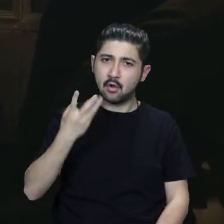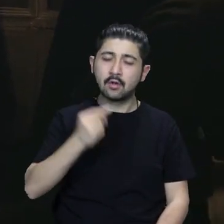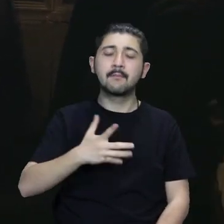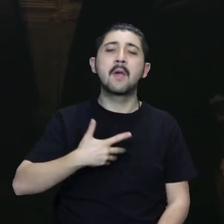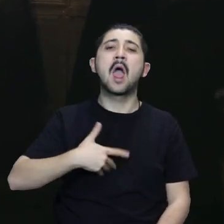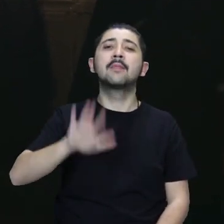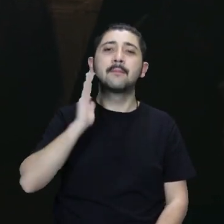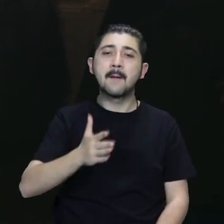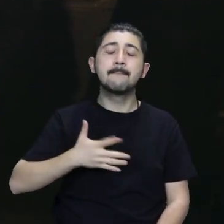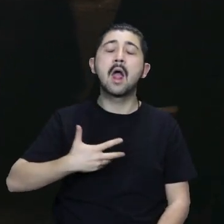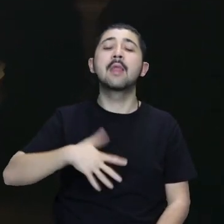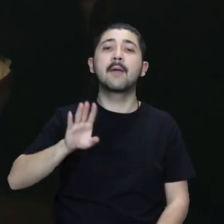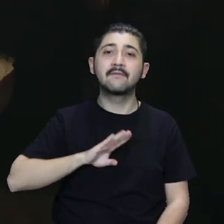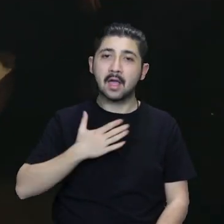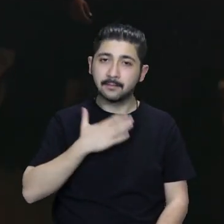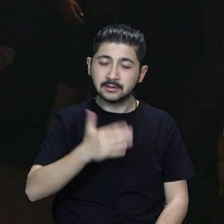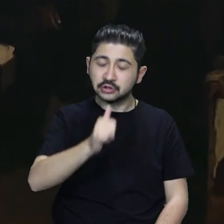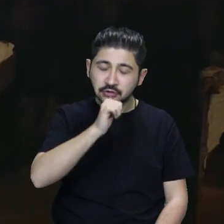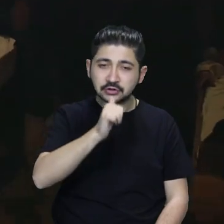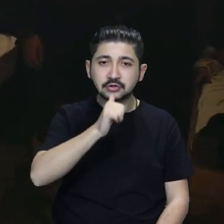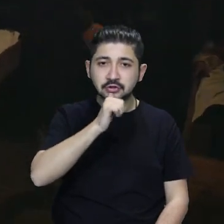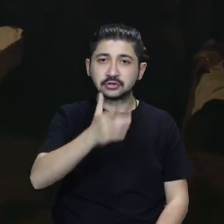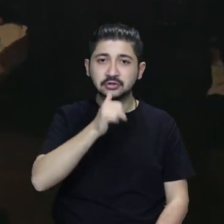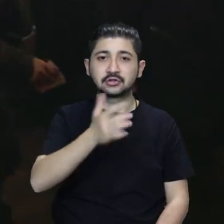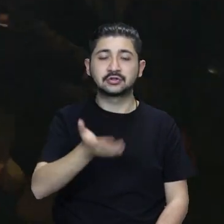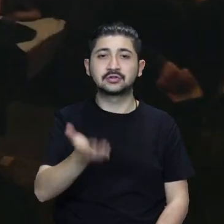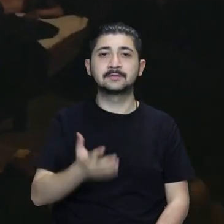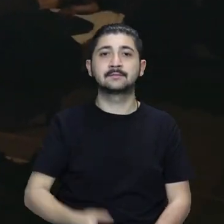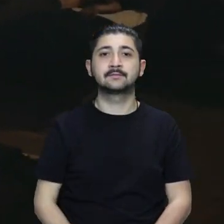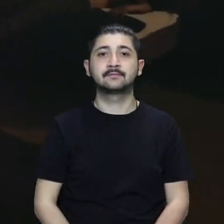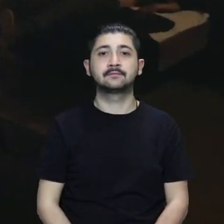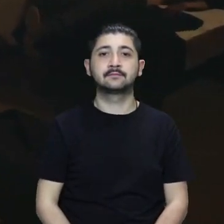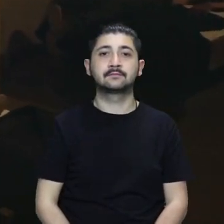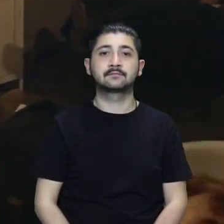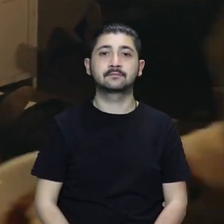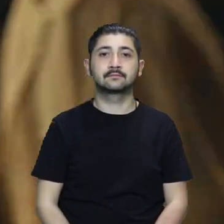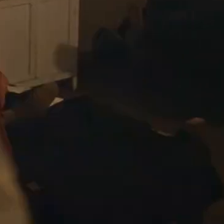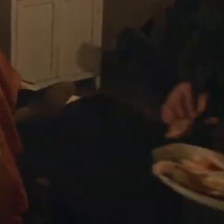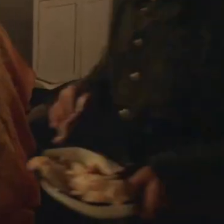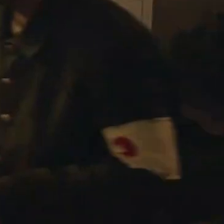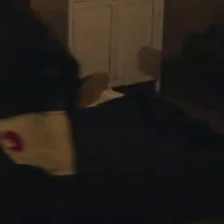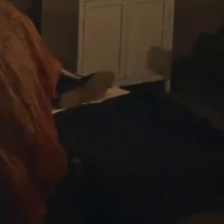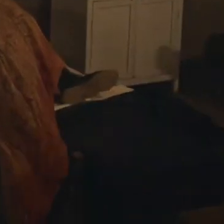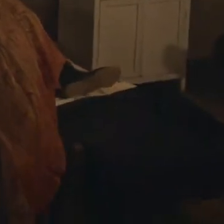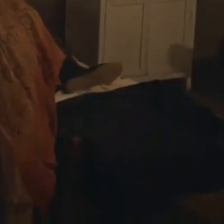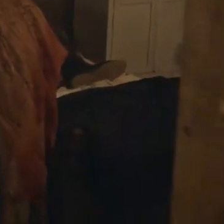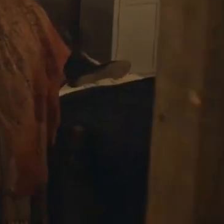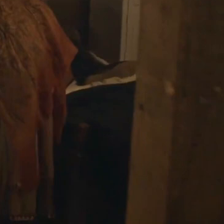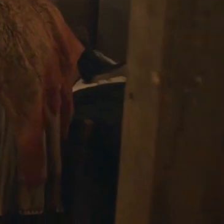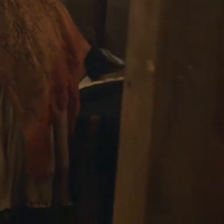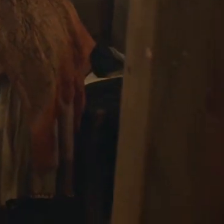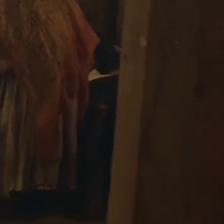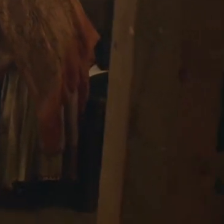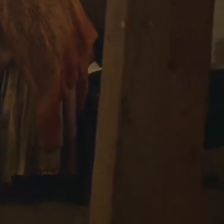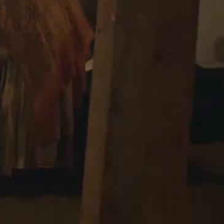merak etme. Merak etme. Efsa bir köşede Zeynep ve Mehmet başka bir yaralının başında. Zeynep askerin kolundaki